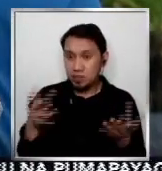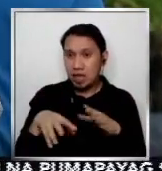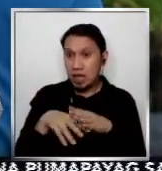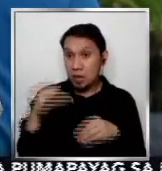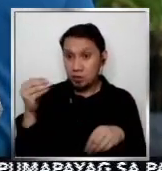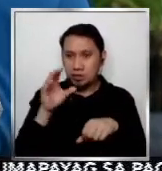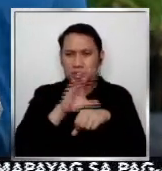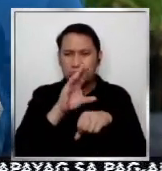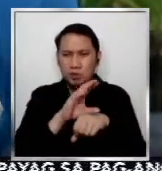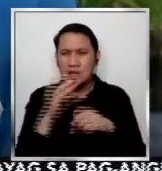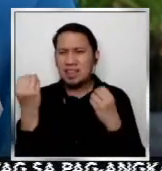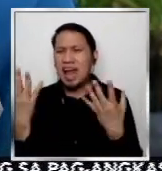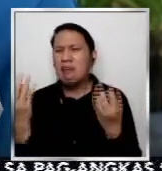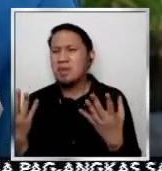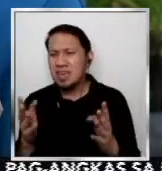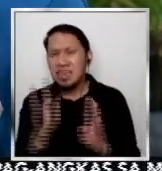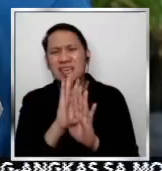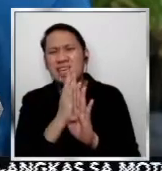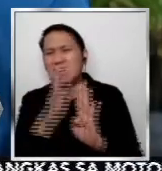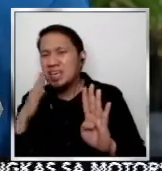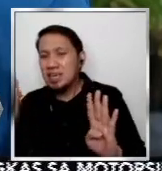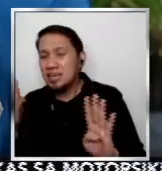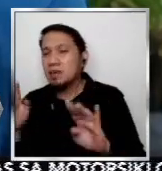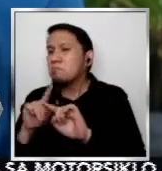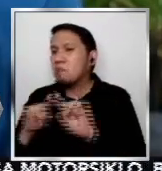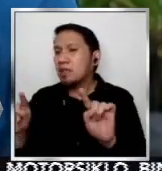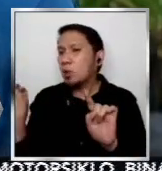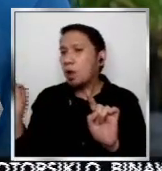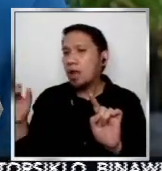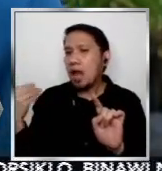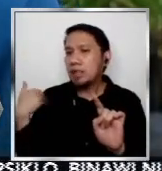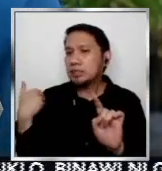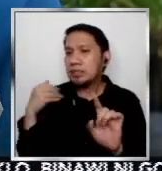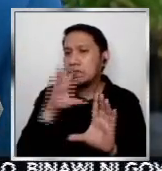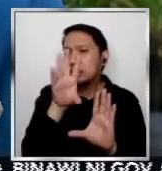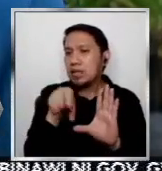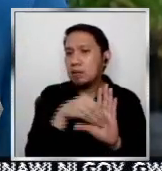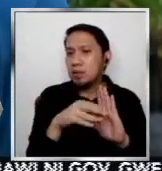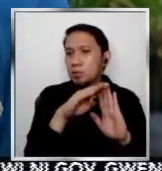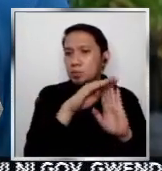pa po ang nakapila at wala po sila sa listahan ng ating mga first